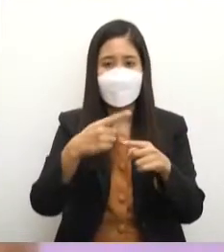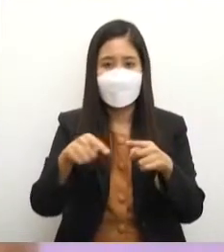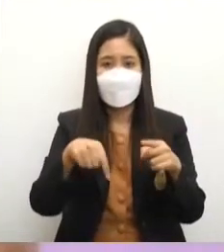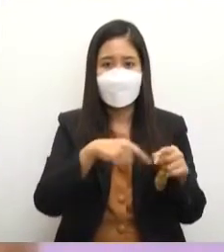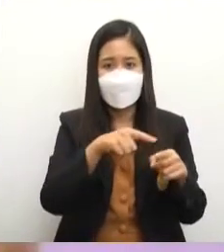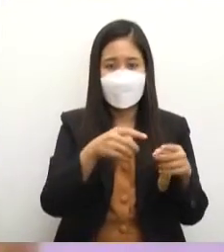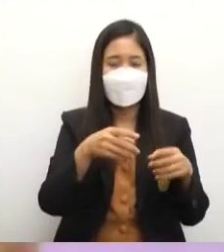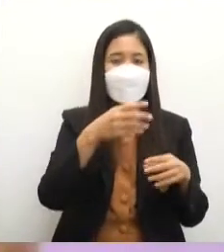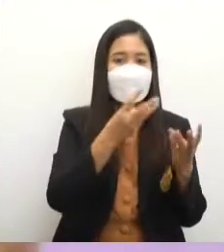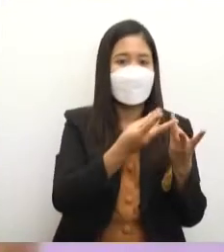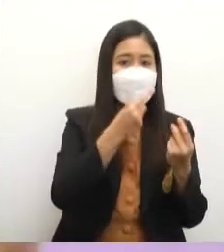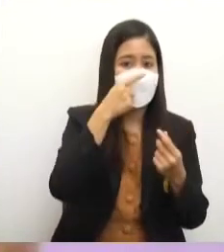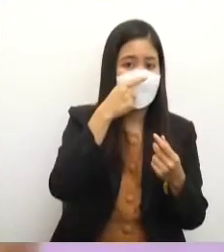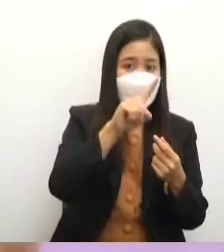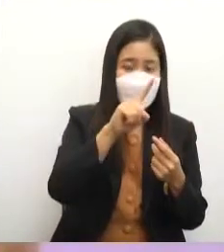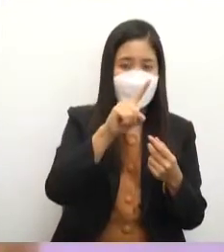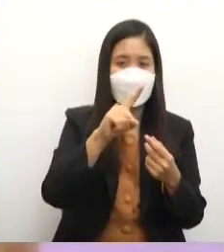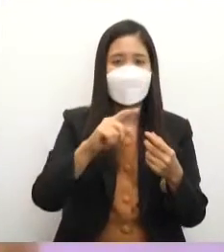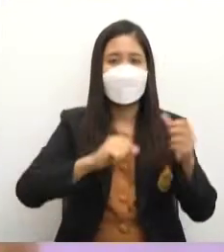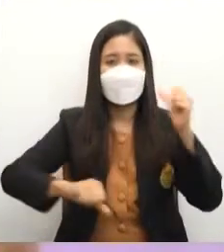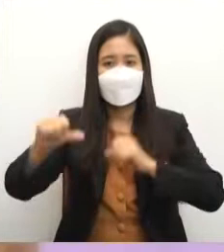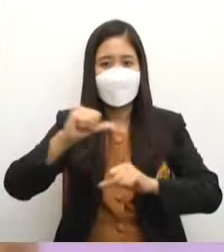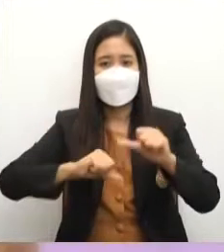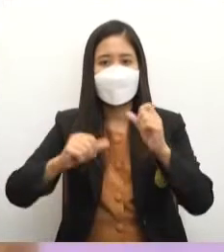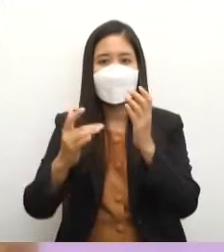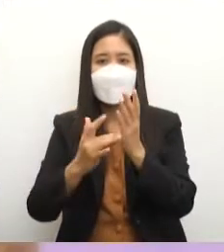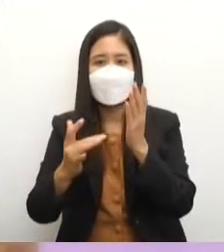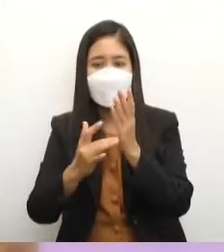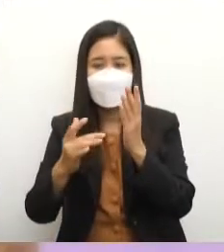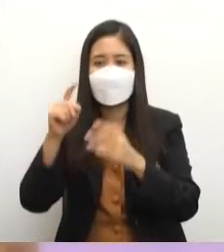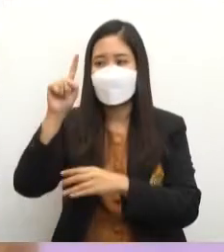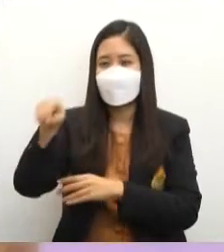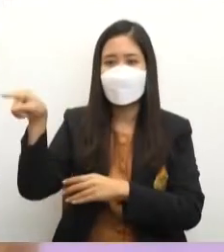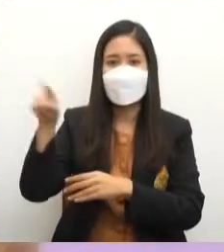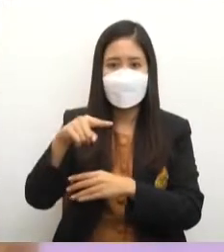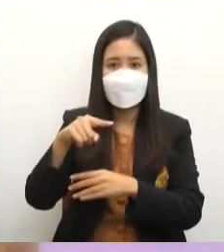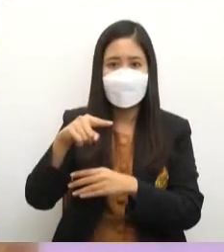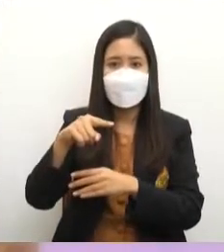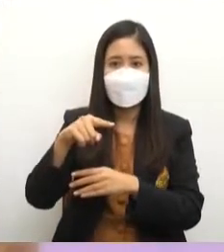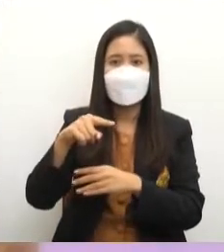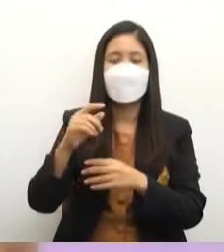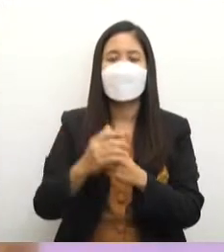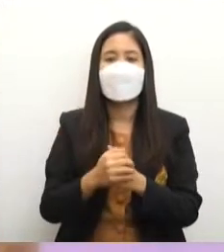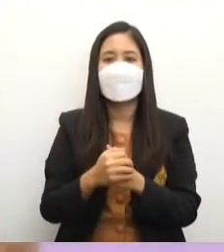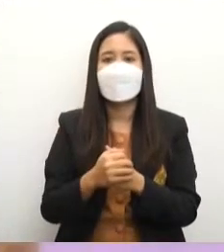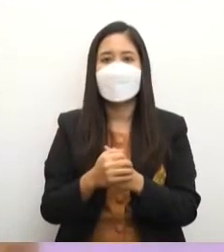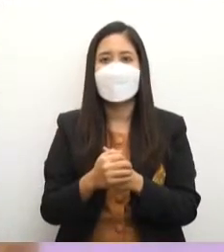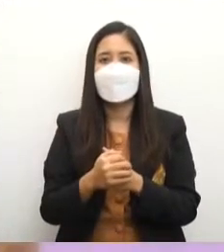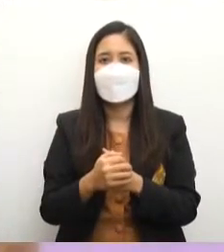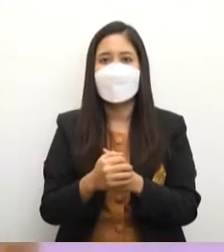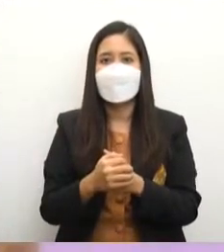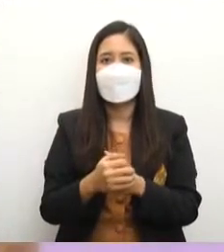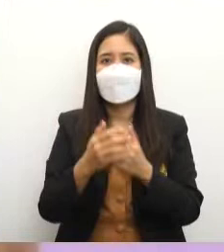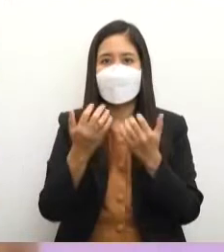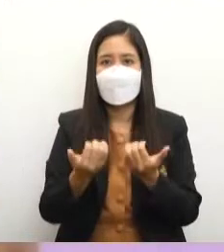การรู้ภาษาไทยคณิตศาสตร์วิทยาศาสตร์และเทคโนโลยีแล้วก็ภาษาต่างประเทศก็จะเป็นภาษาอังกฤษนะคะในที่นี้เรา